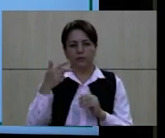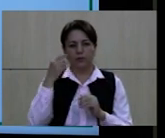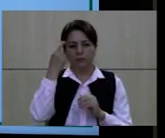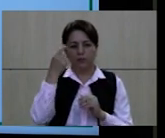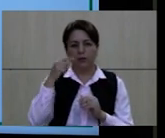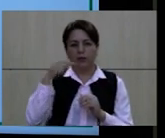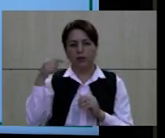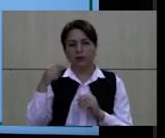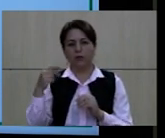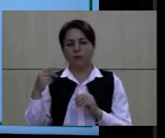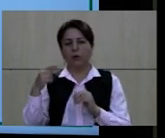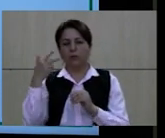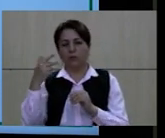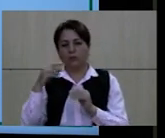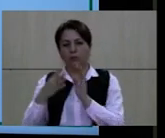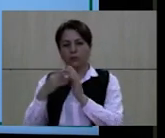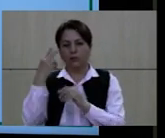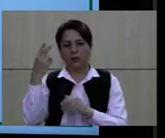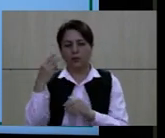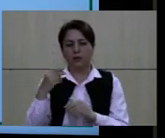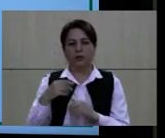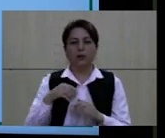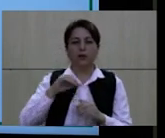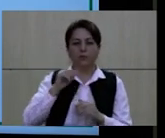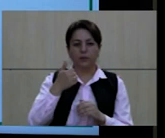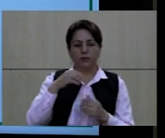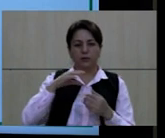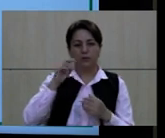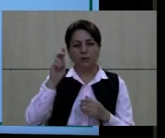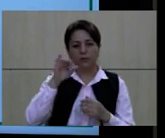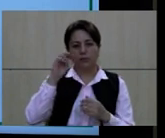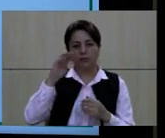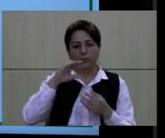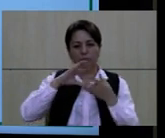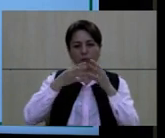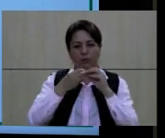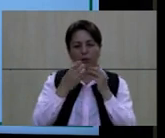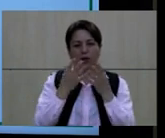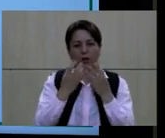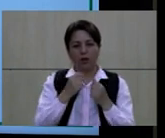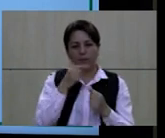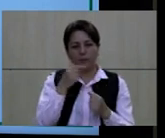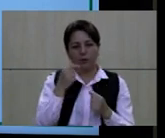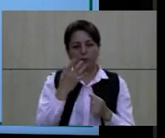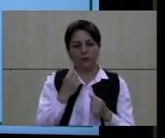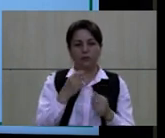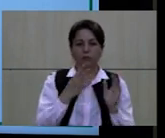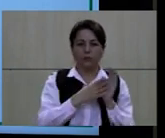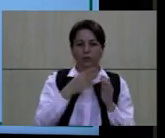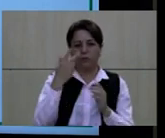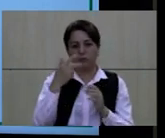3.9 dan 2. Yana avval butun qismini ayirib olamiz. to'rdan 3ni ayirsak